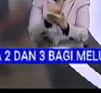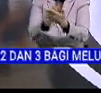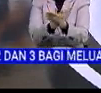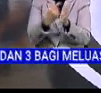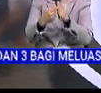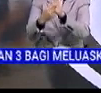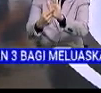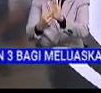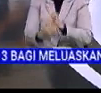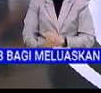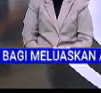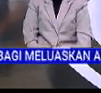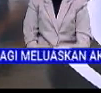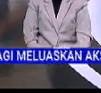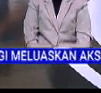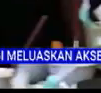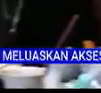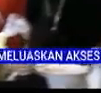tersebut.